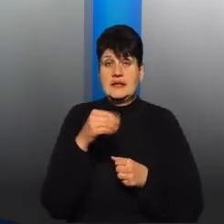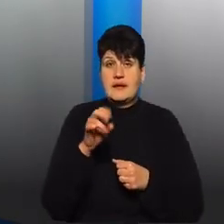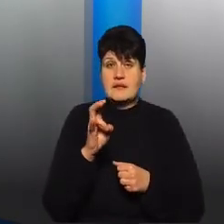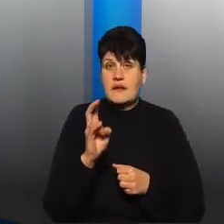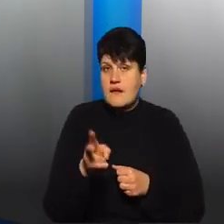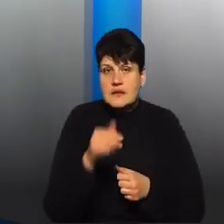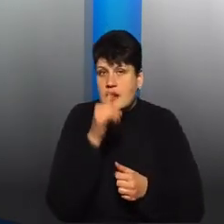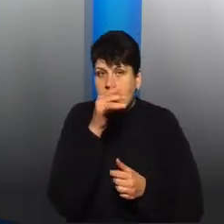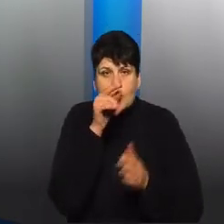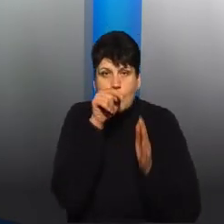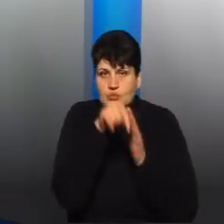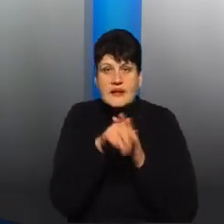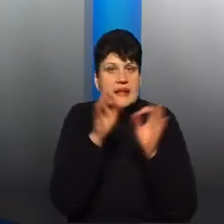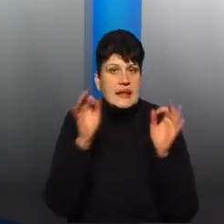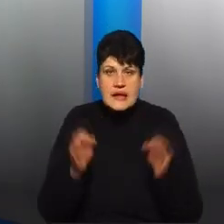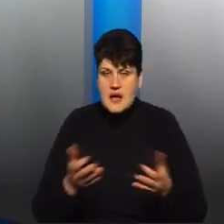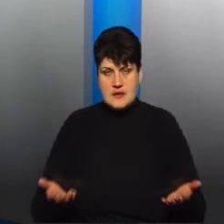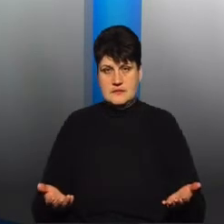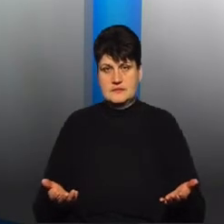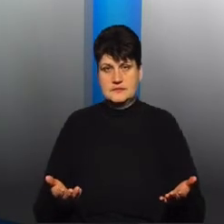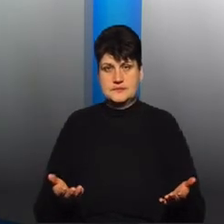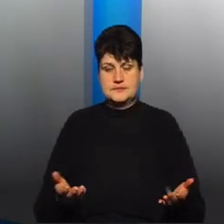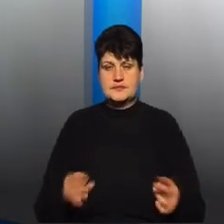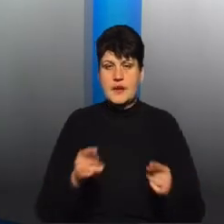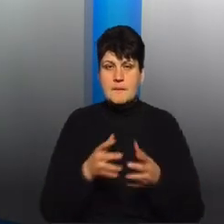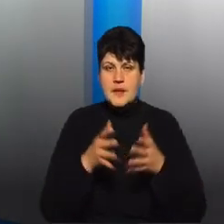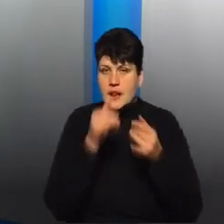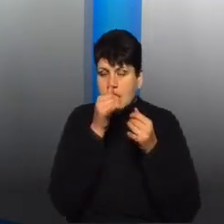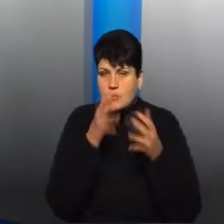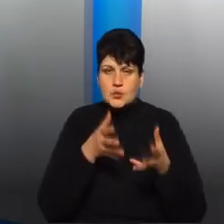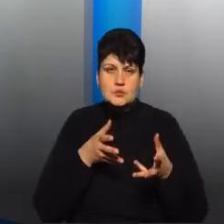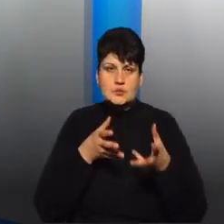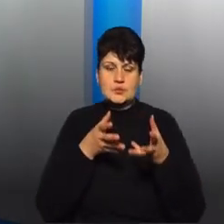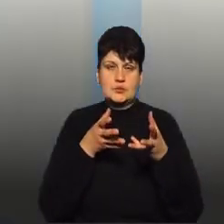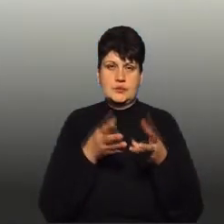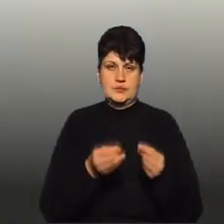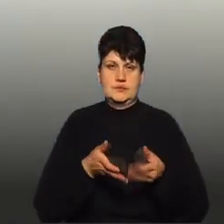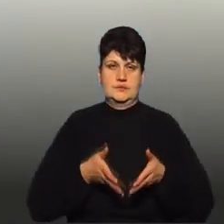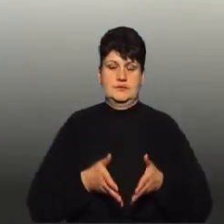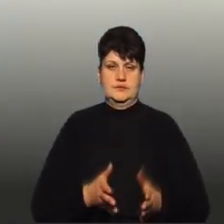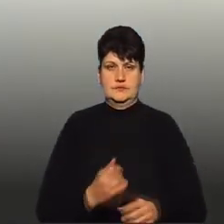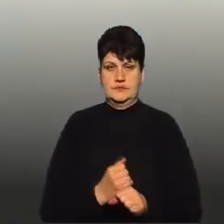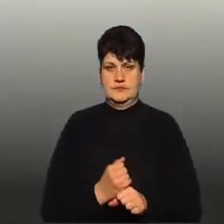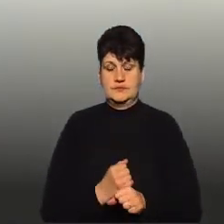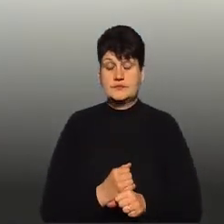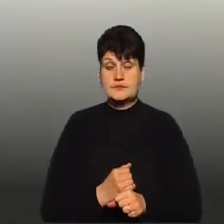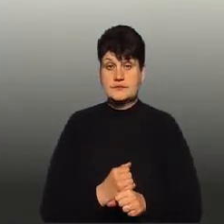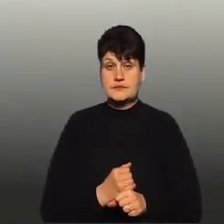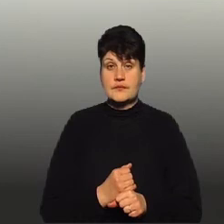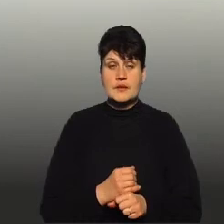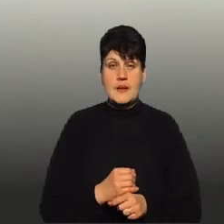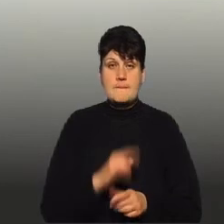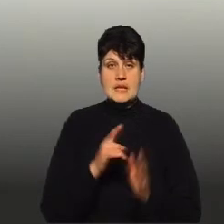ніяк, тим більше не може вплинути на репродуктивну функцію. Ще таке запитання доволі серйозне про те, чи